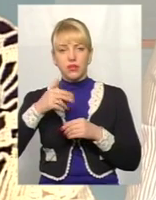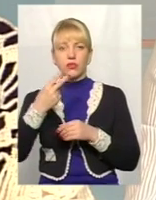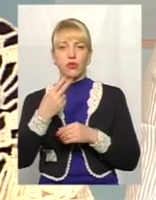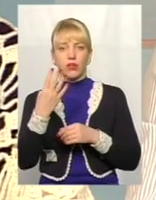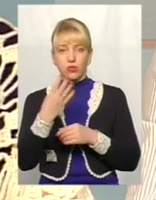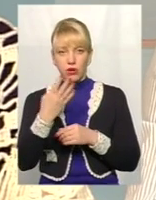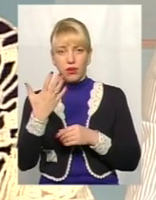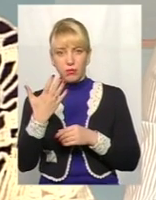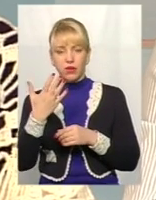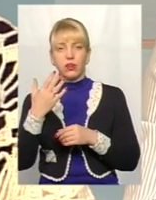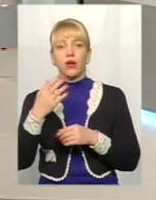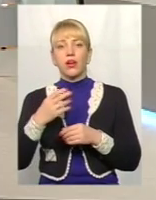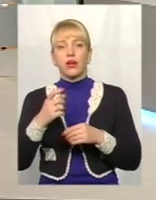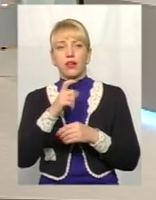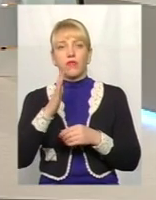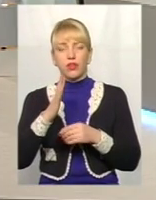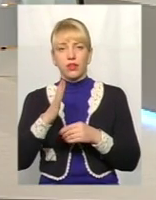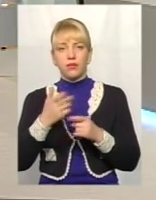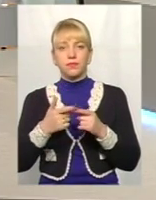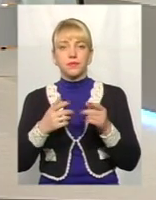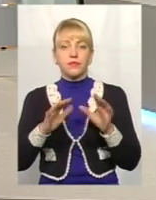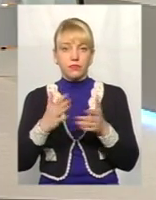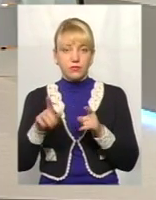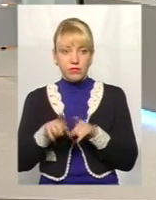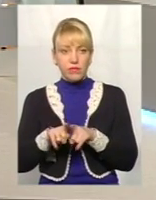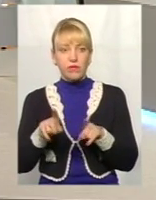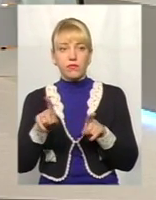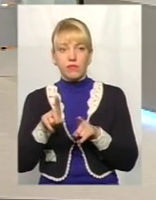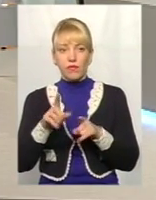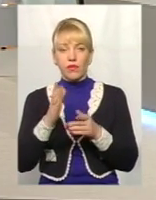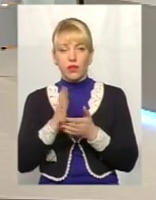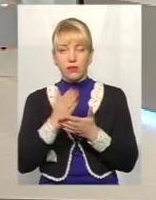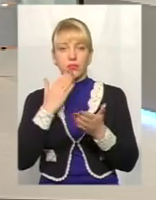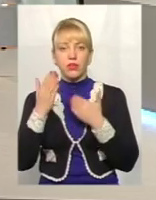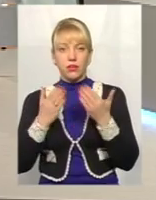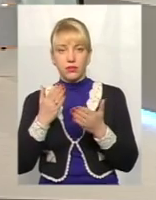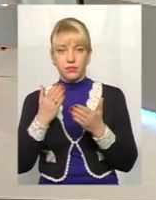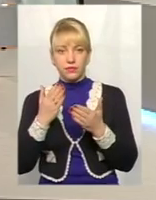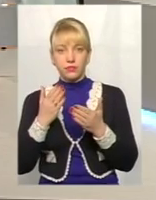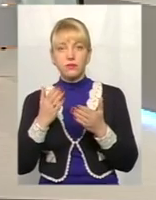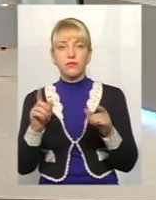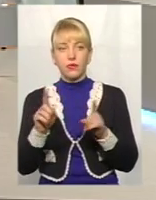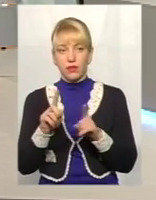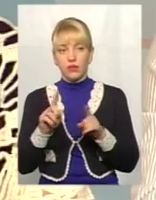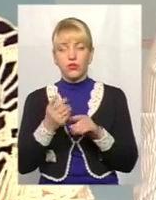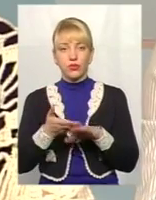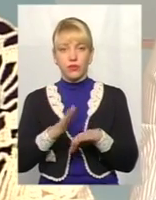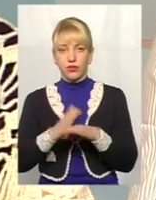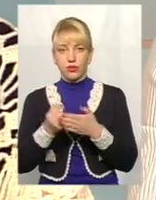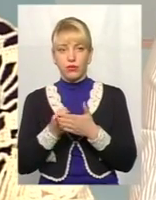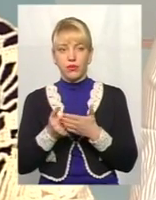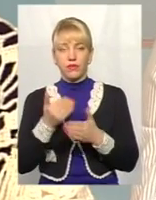хвилин стандартного уроку трапляється так, що навіть є запитання, що, в принципі, досить важко добитися